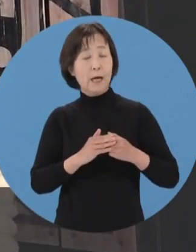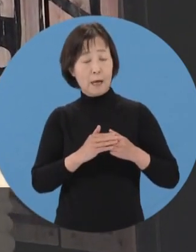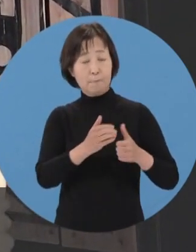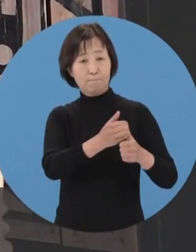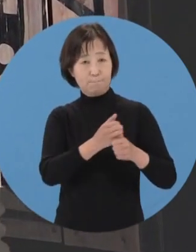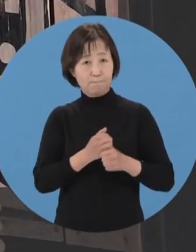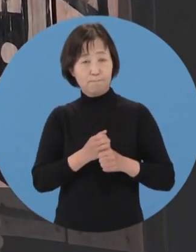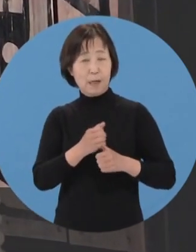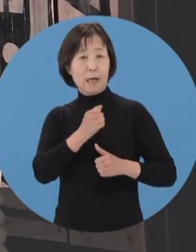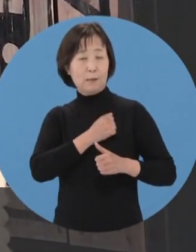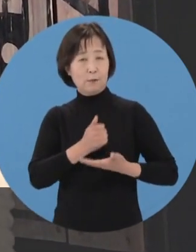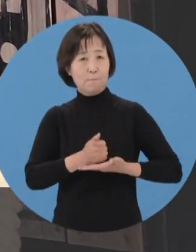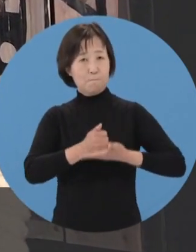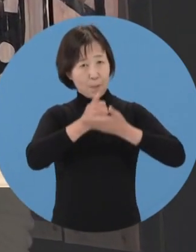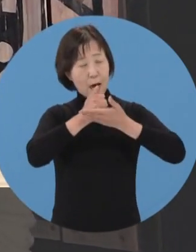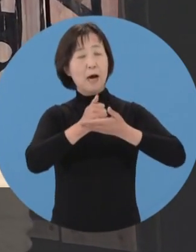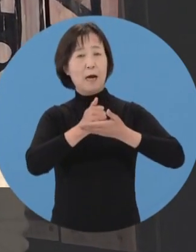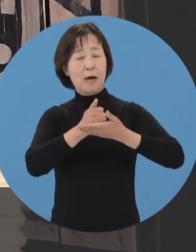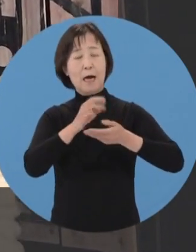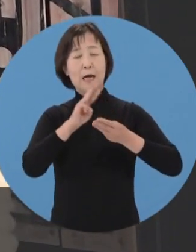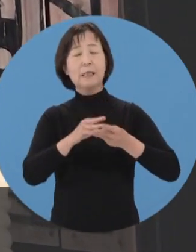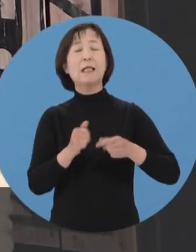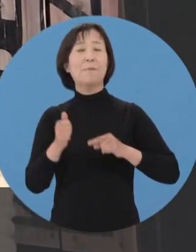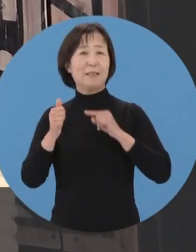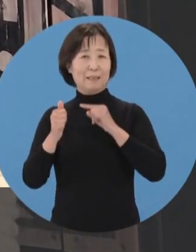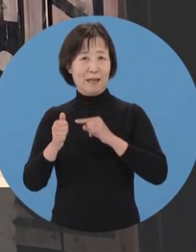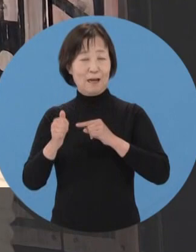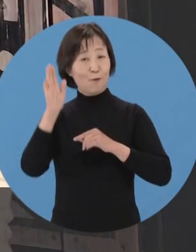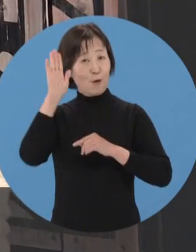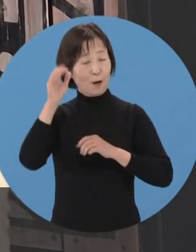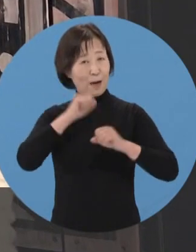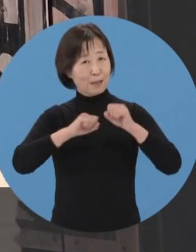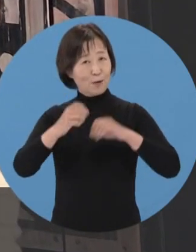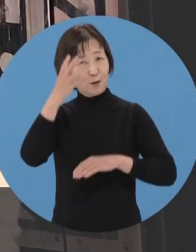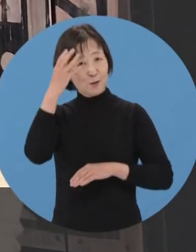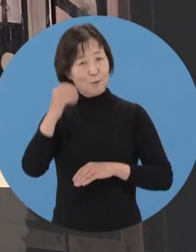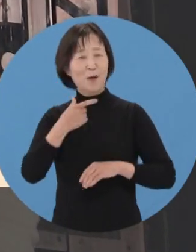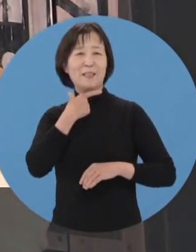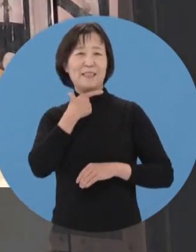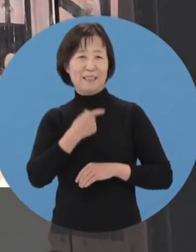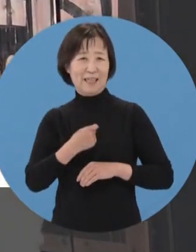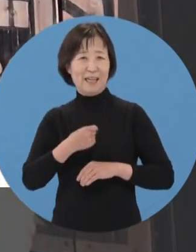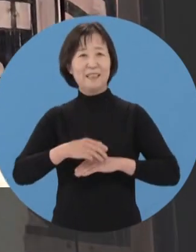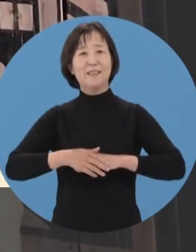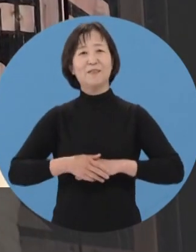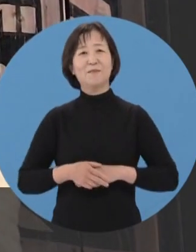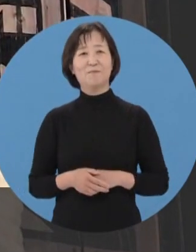向き合う田辺さん、これからも田辺さんの活動に注目していきます。